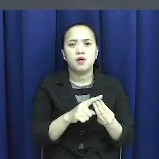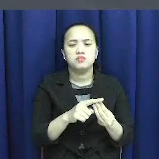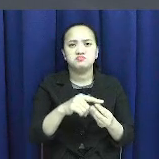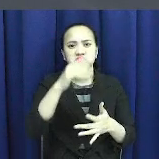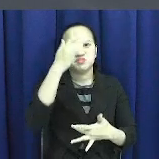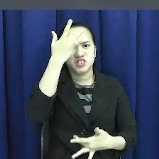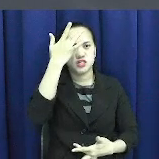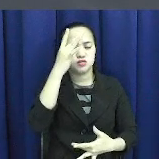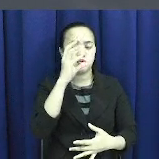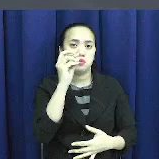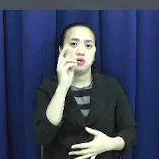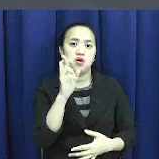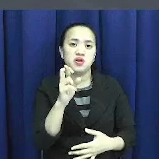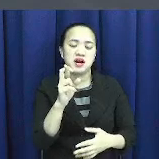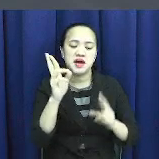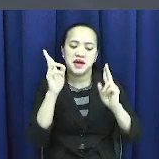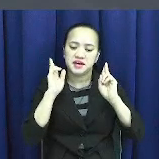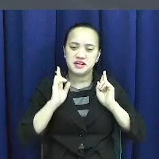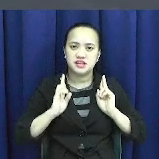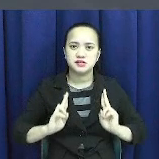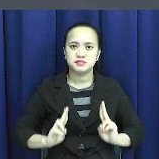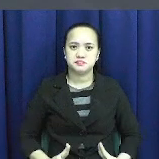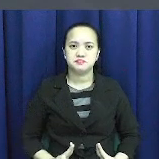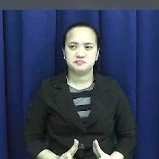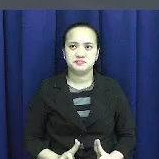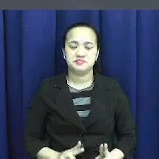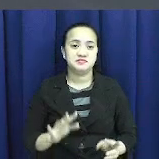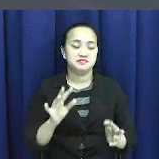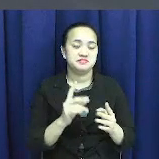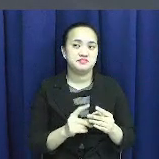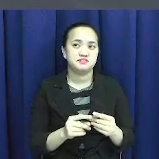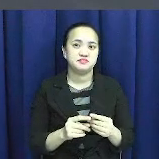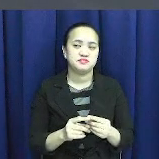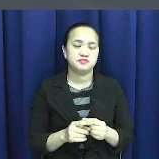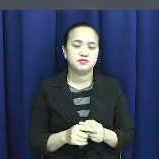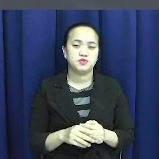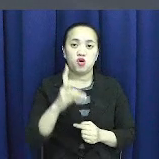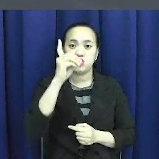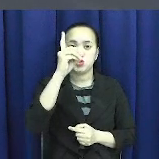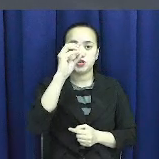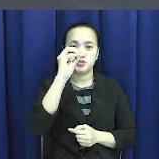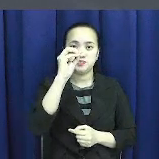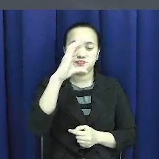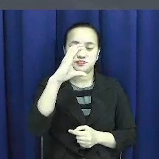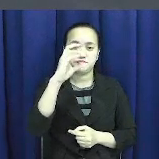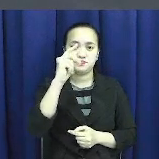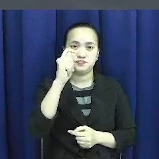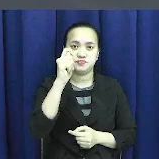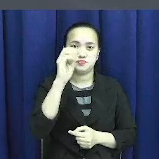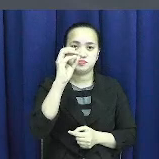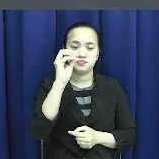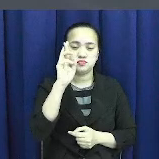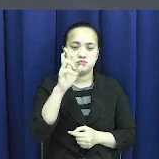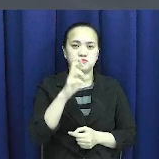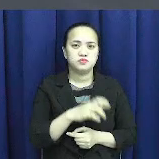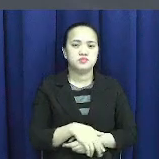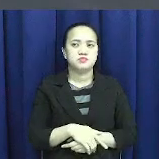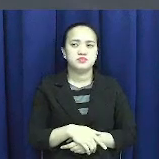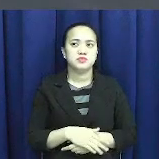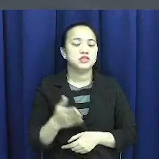ano? Pero mga kapatid, gusto ko lamang pong ipaalala sa inyo na during the Old Testament, ang sakit